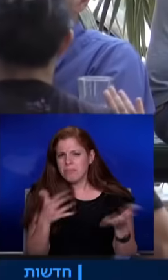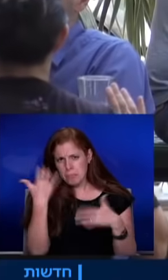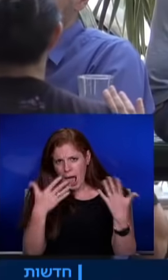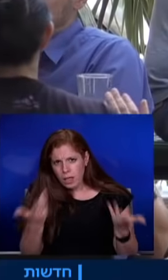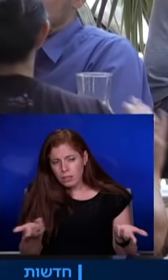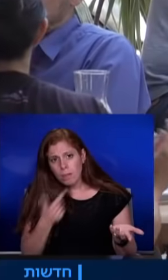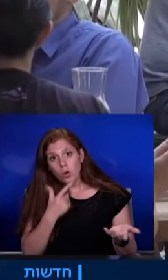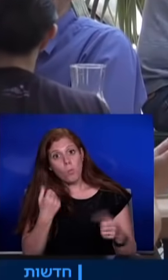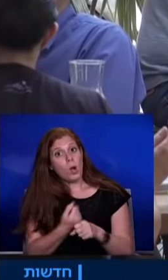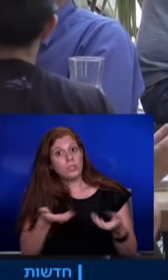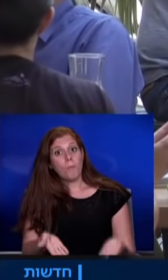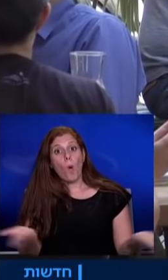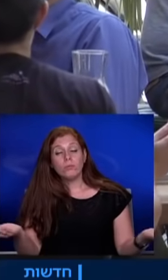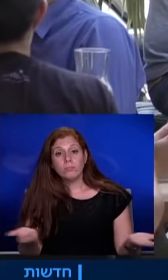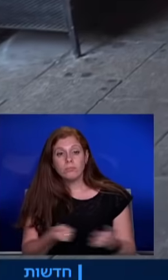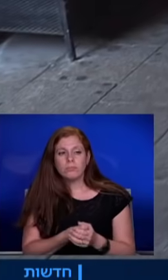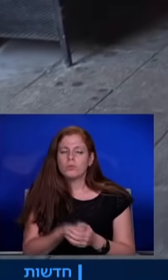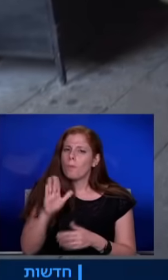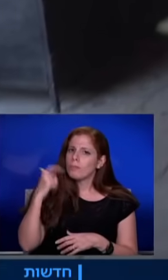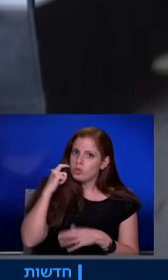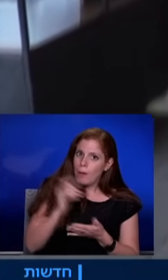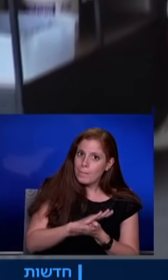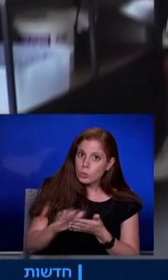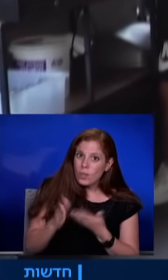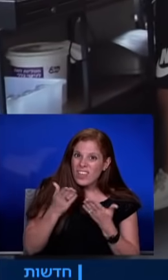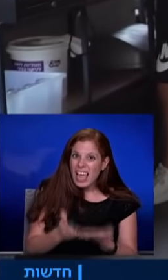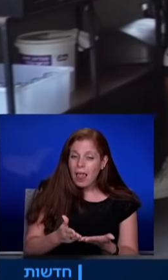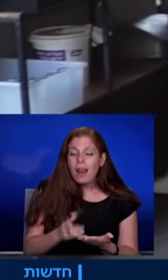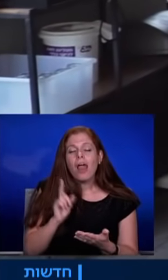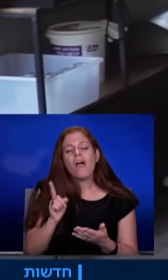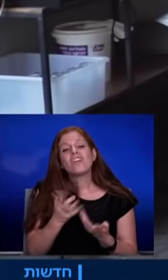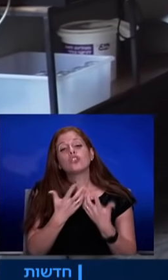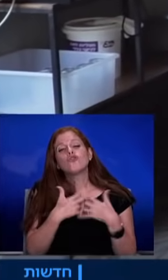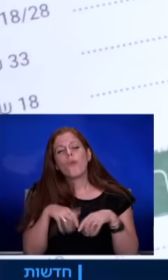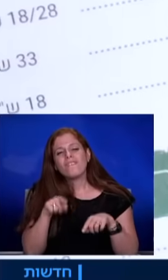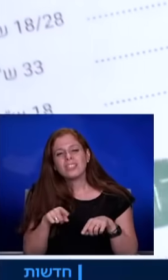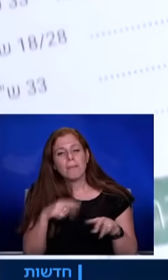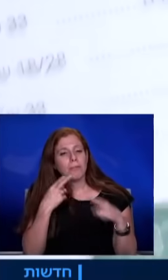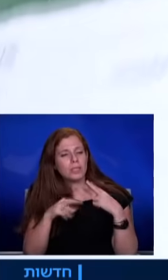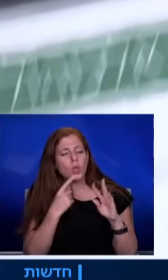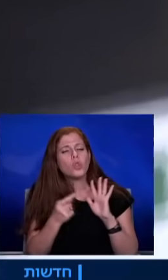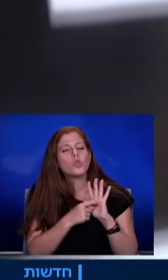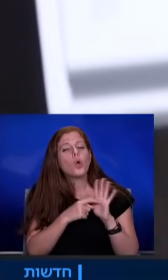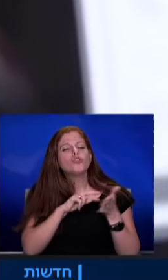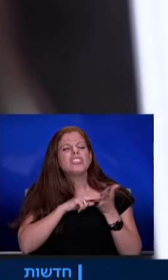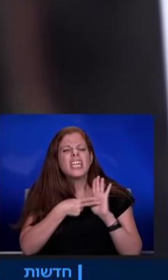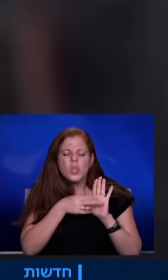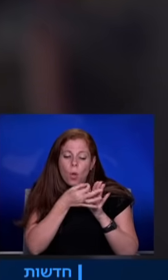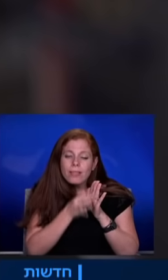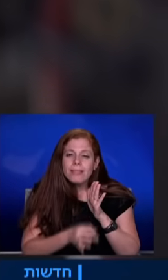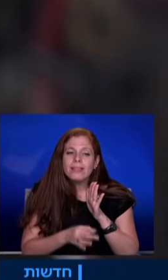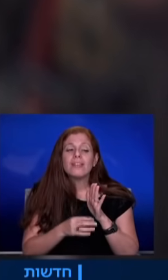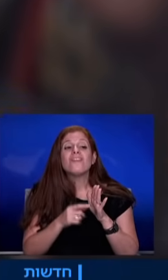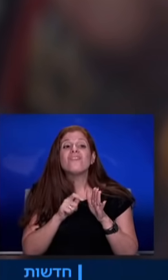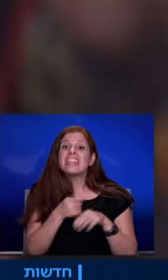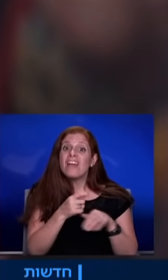אמרנו, בוא נעשה את זה פה. אמנם זה נשמע פשוט ויעיל, אך הם אומרים כי שילוב כזה בין מסעדות דורש תכנון מדוקדק, ודווקא בקורונה